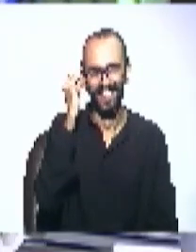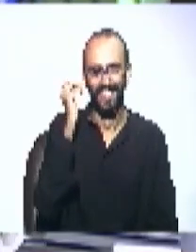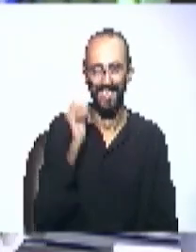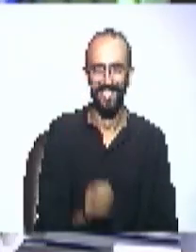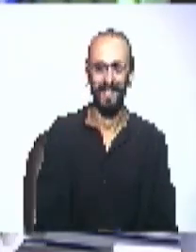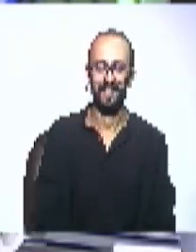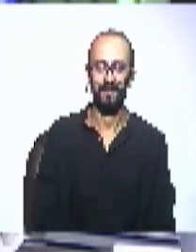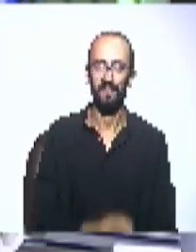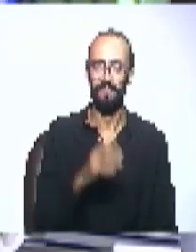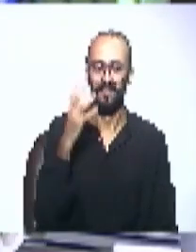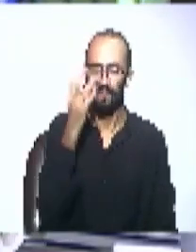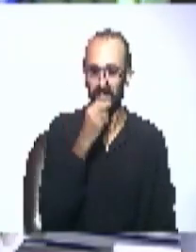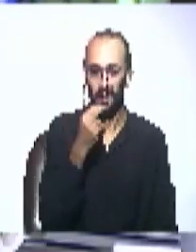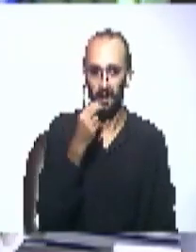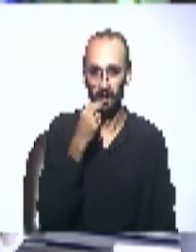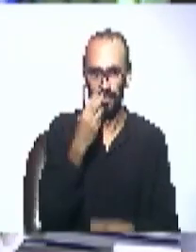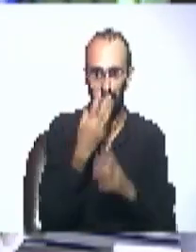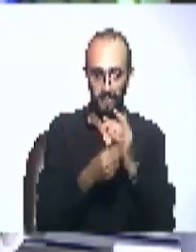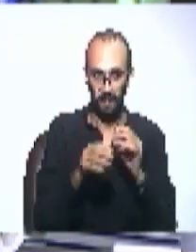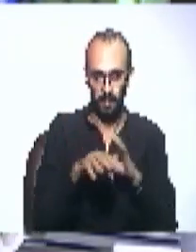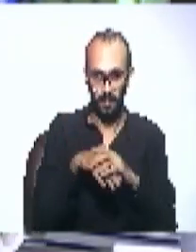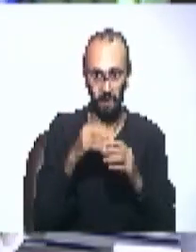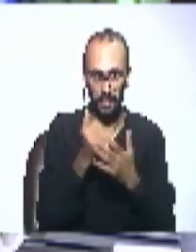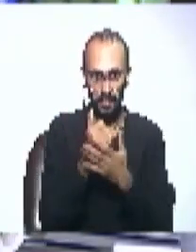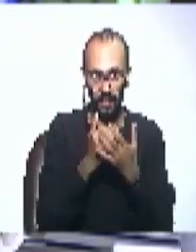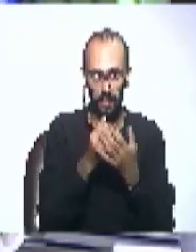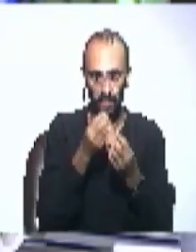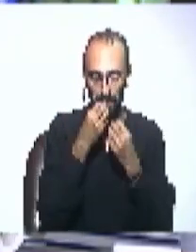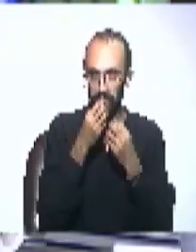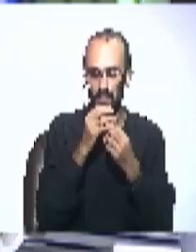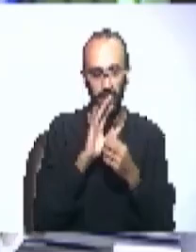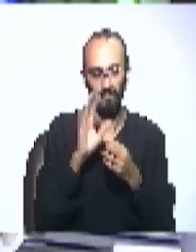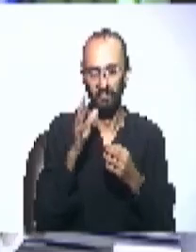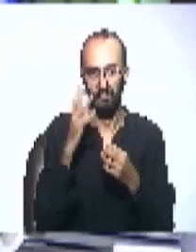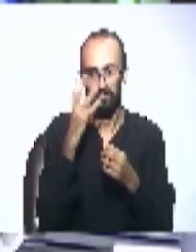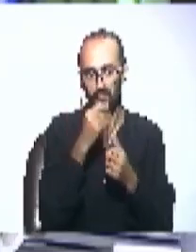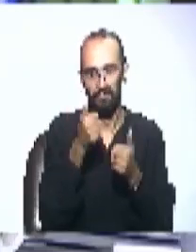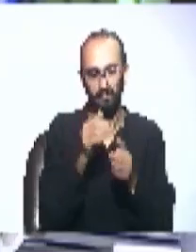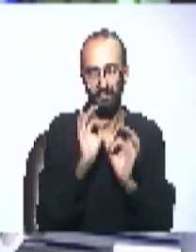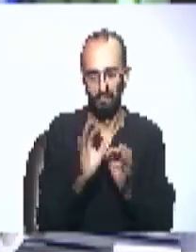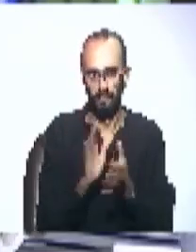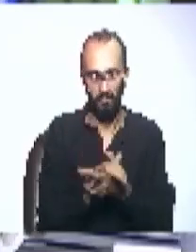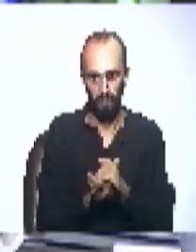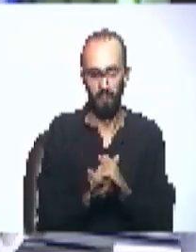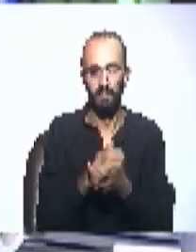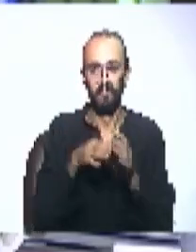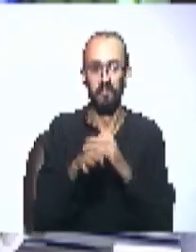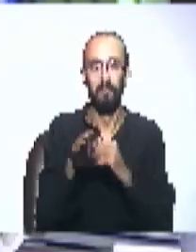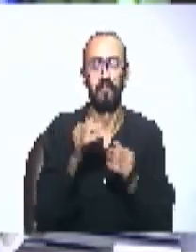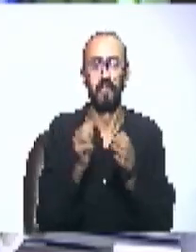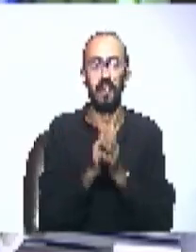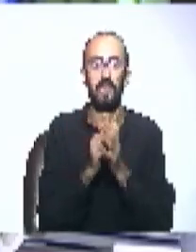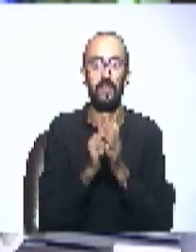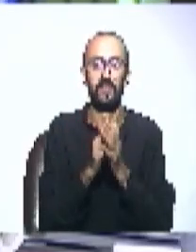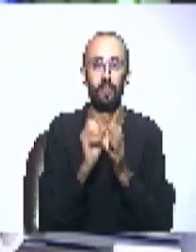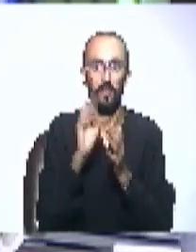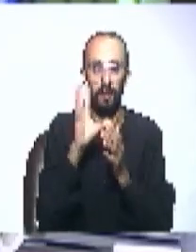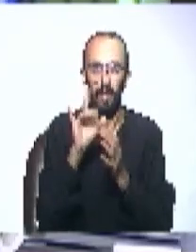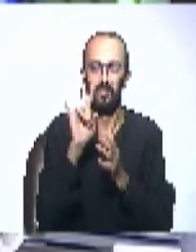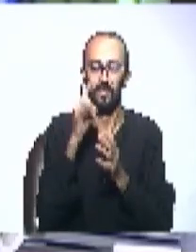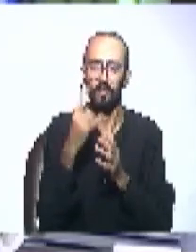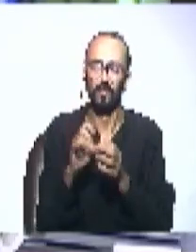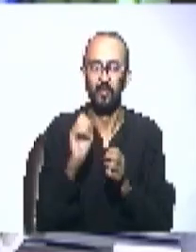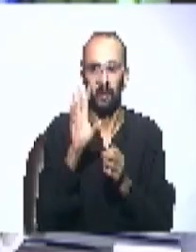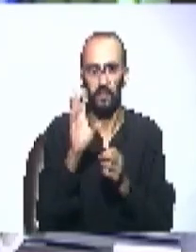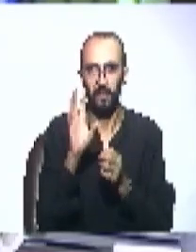جدا. الولد لما ياخده في المدرسه هقول لكم حاجه ظريفه جدا، هو بينزل من البيت الصبح بياكل على الساعه 10 10 ونص في